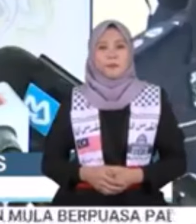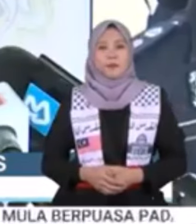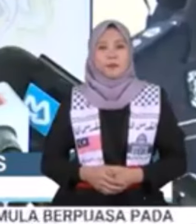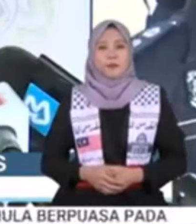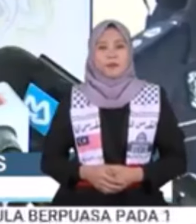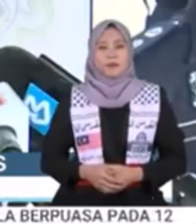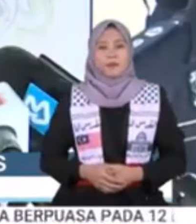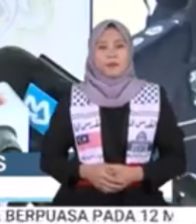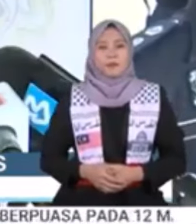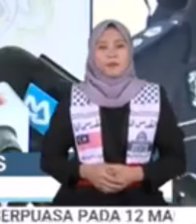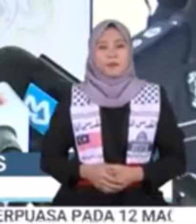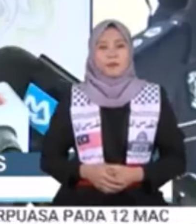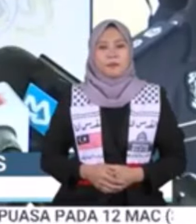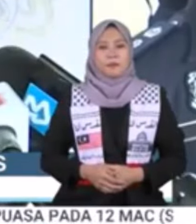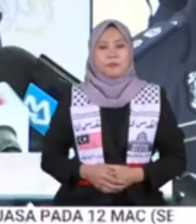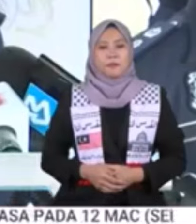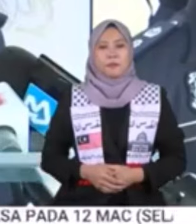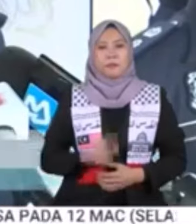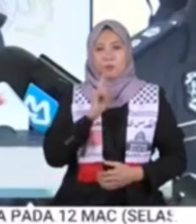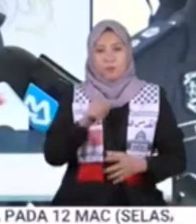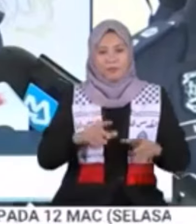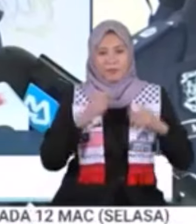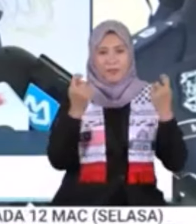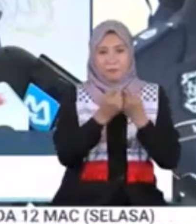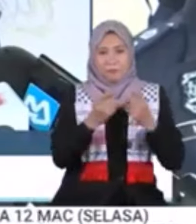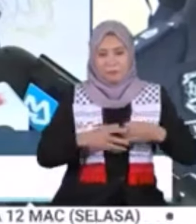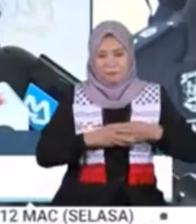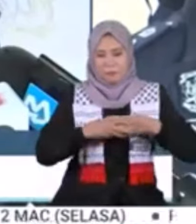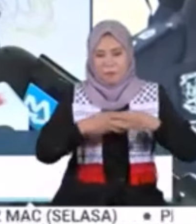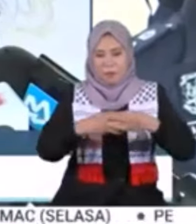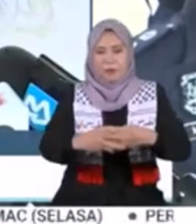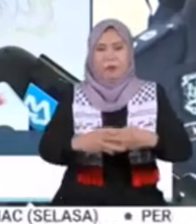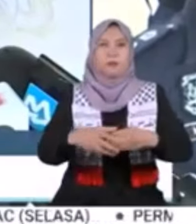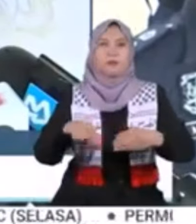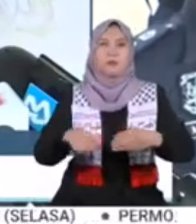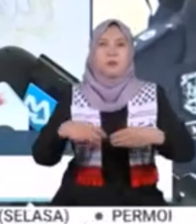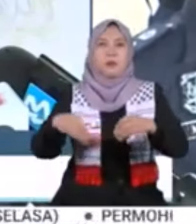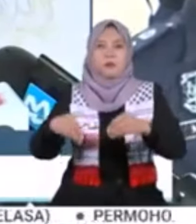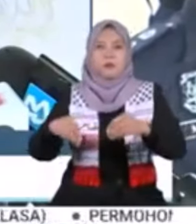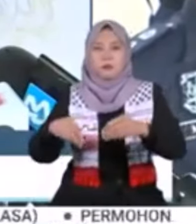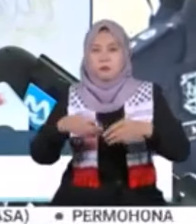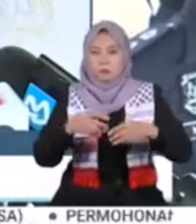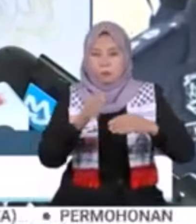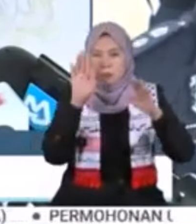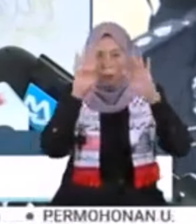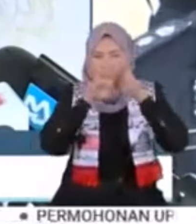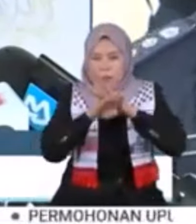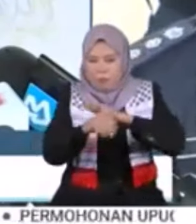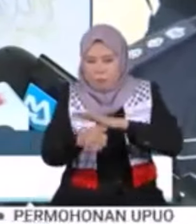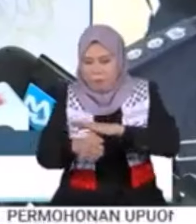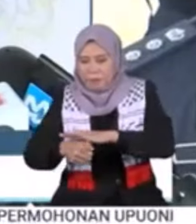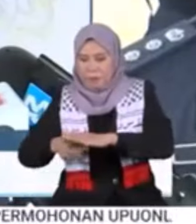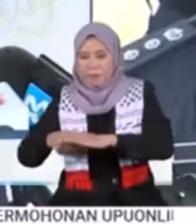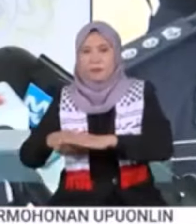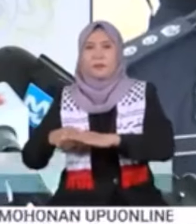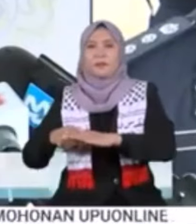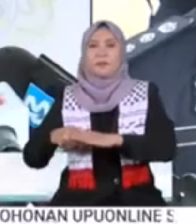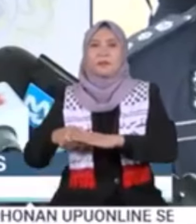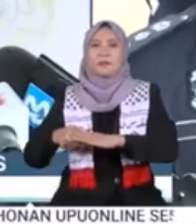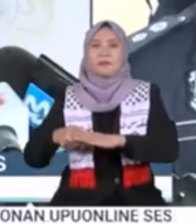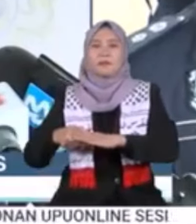Modus operandi MO sindiket adalah minuman keras tersebut diseludup dan dipercayai telah dibawa masuk